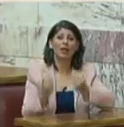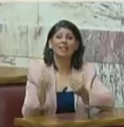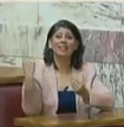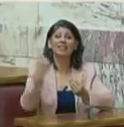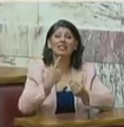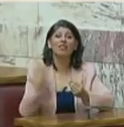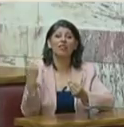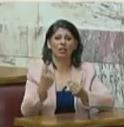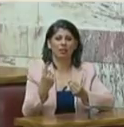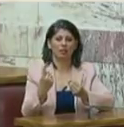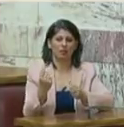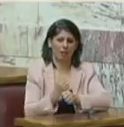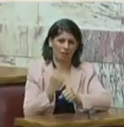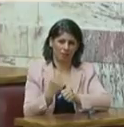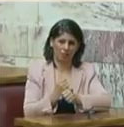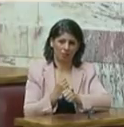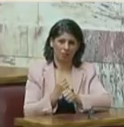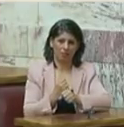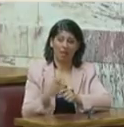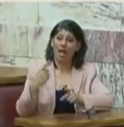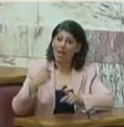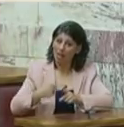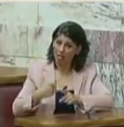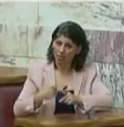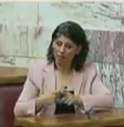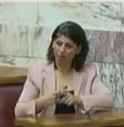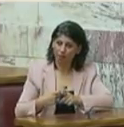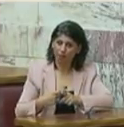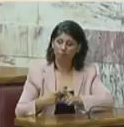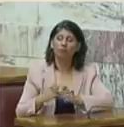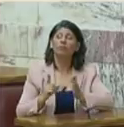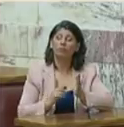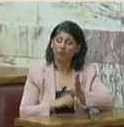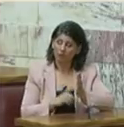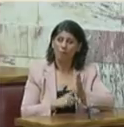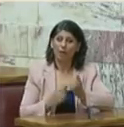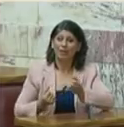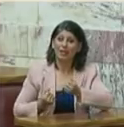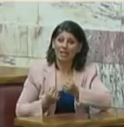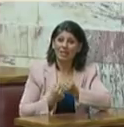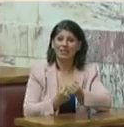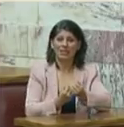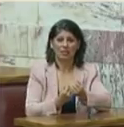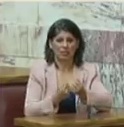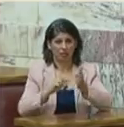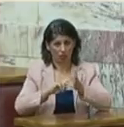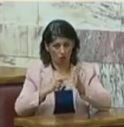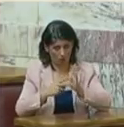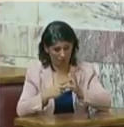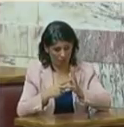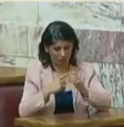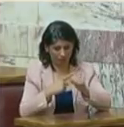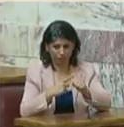εργασίας. Η Ελλάδα πρέπει να στηρίζει την οικονομία της